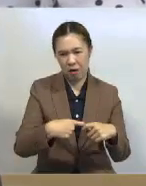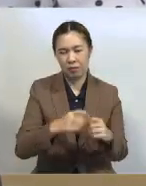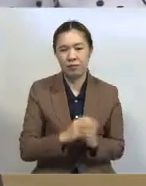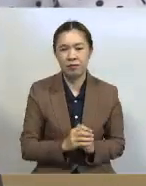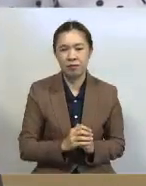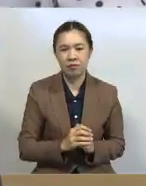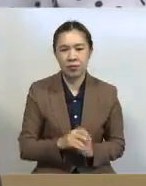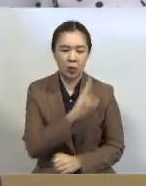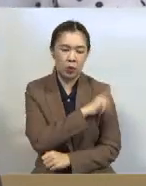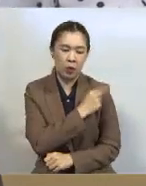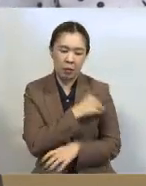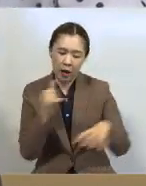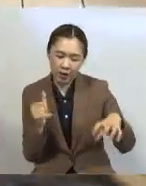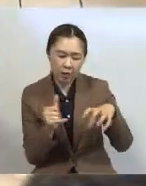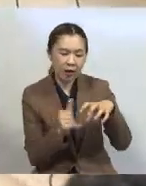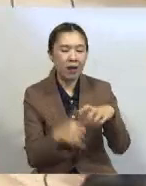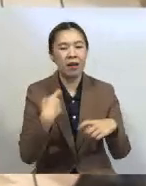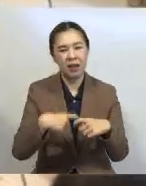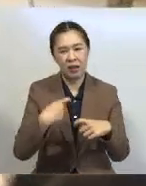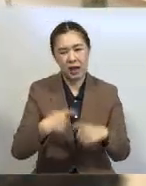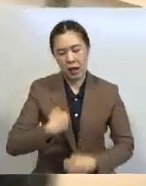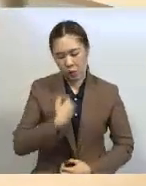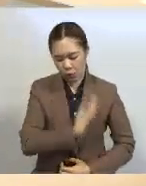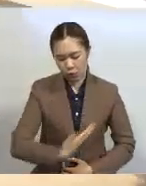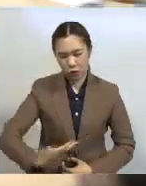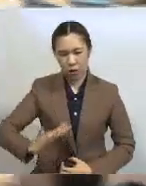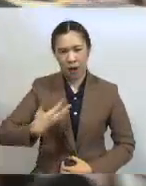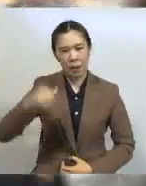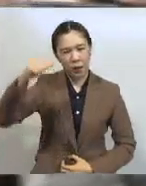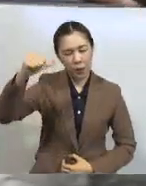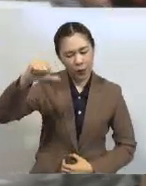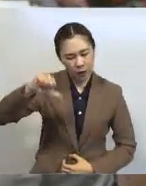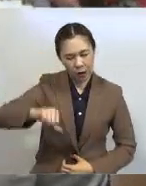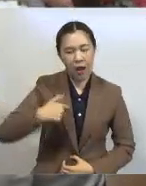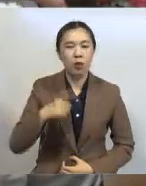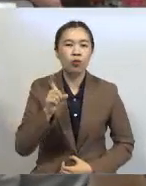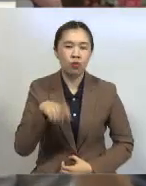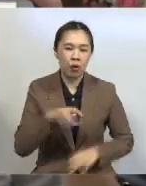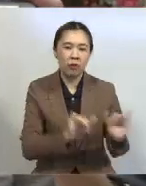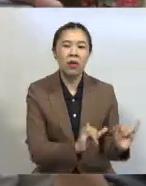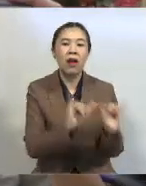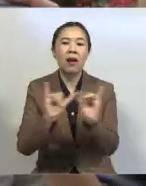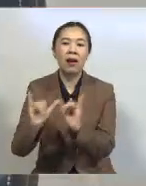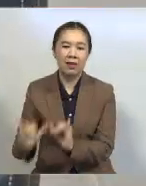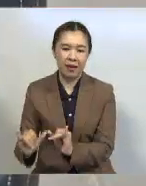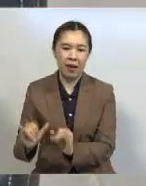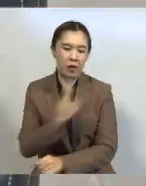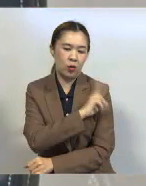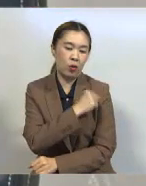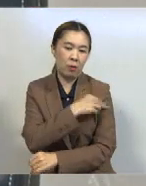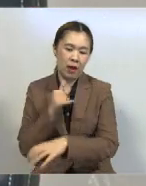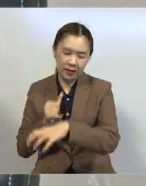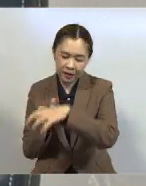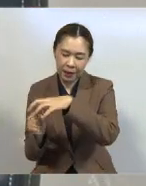ารักษาทำให้อาการแย่ลงครั้งนี้จึงจำเป็นจะต้องขอย้ายเพื่อให้สะดวกต่อการเข้ารับการผ่